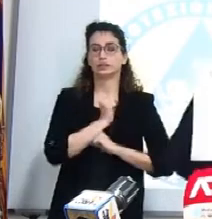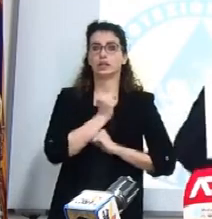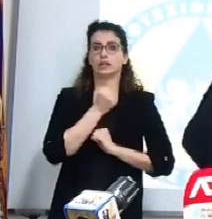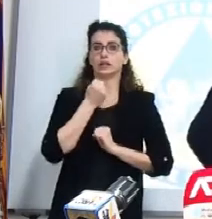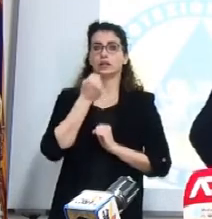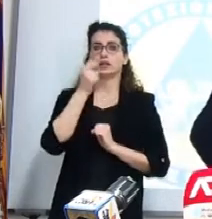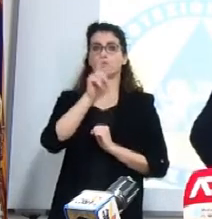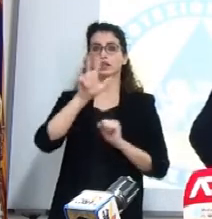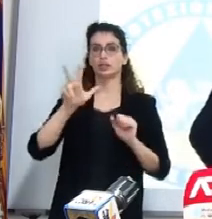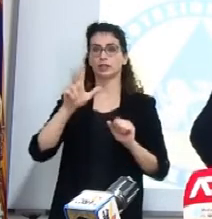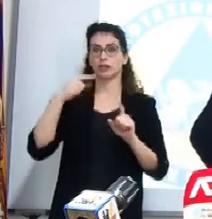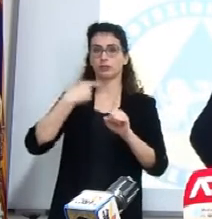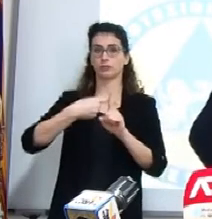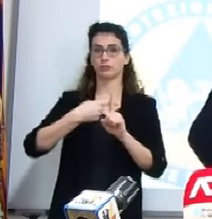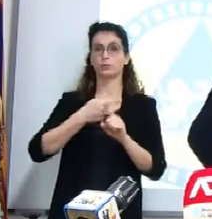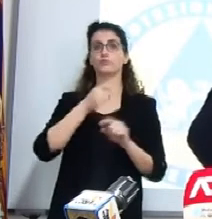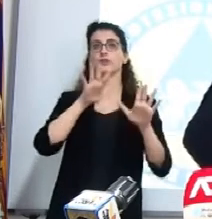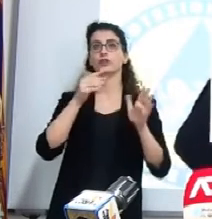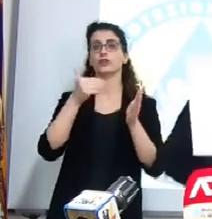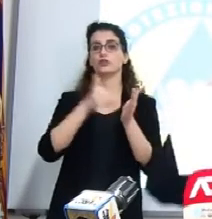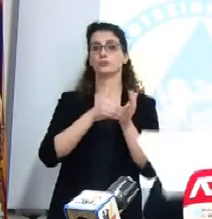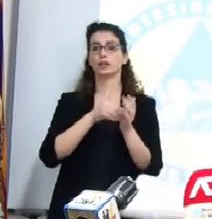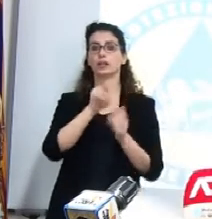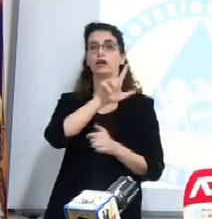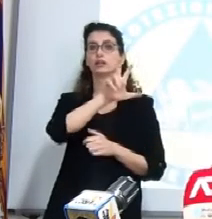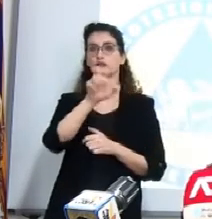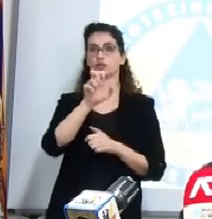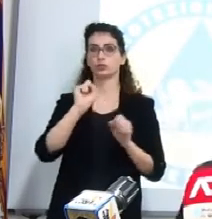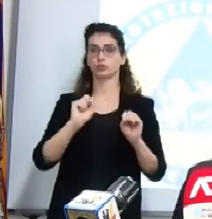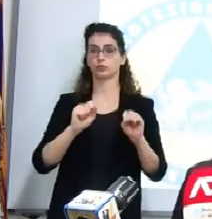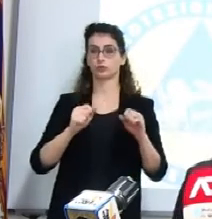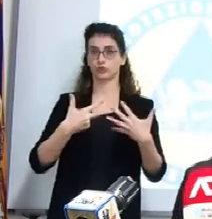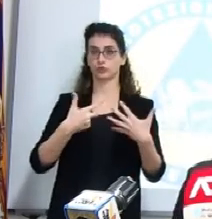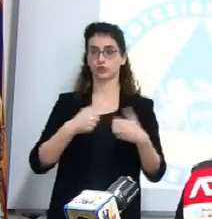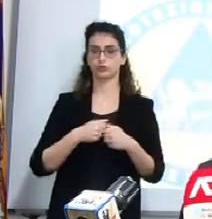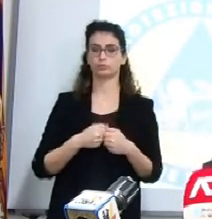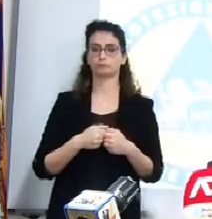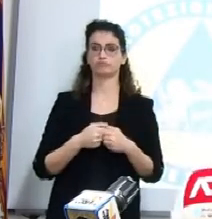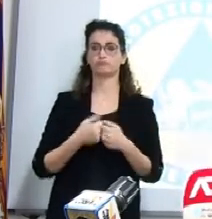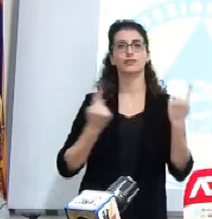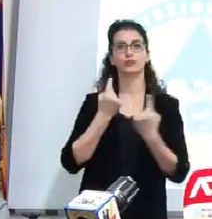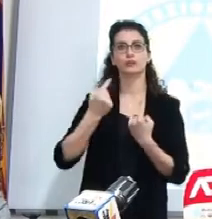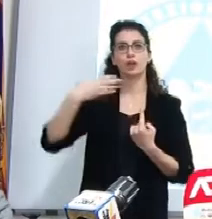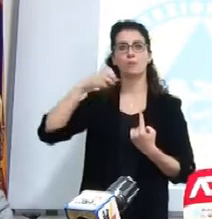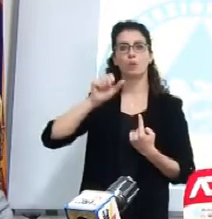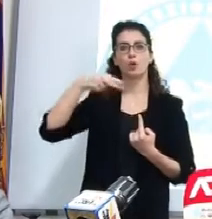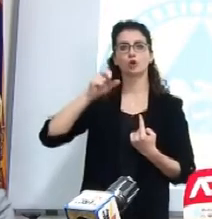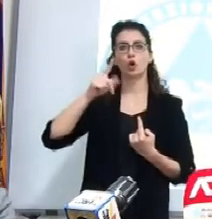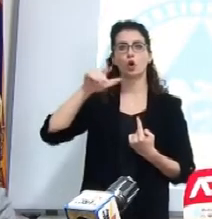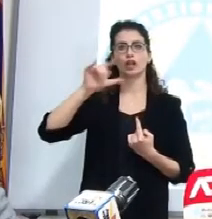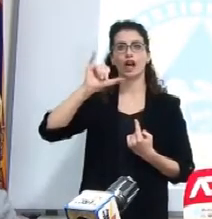monoclonali in regione ne ha parlato proprio il governatore luca zaia vediamo ultimamente